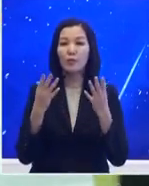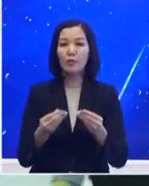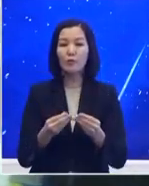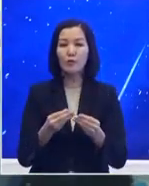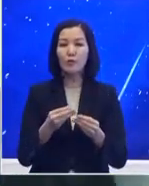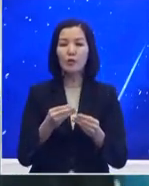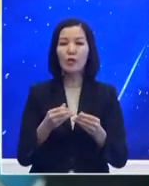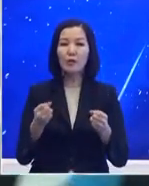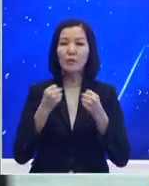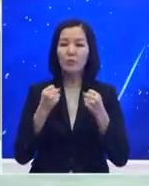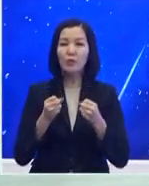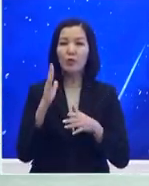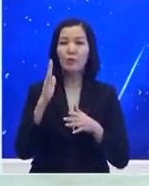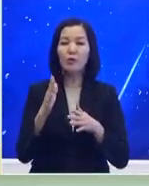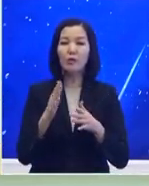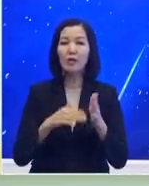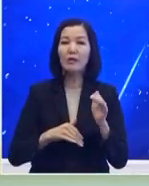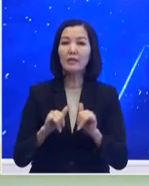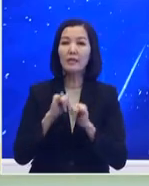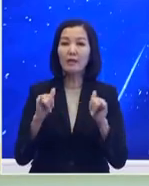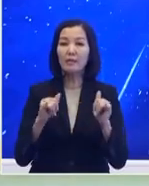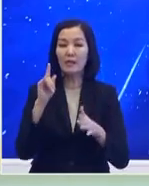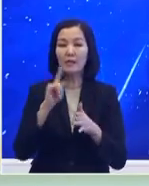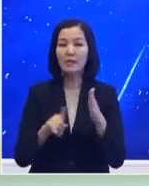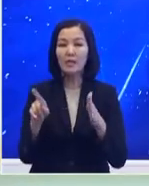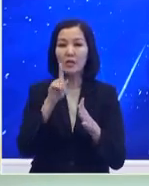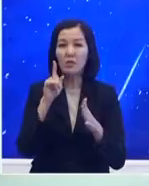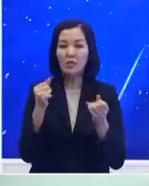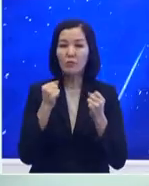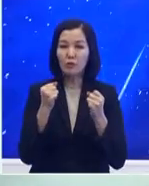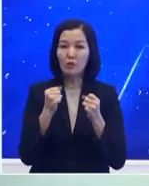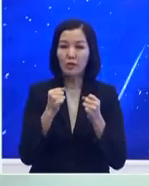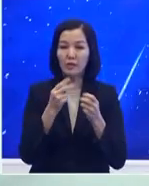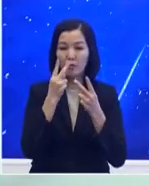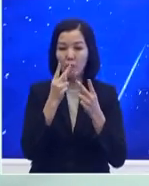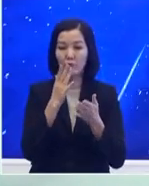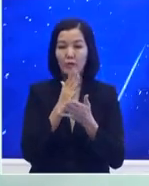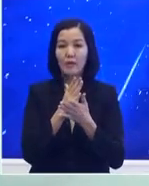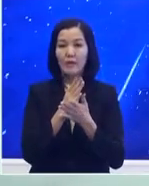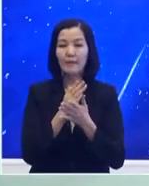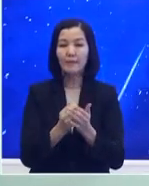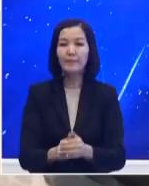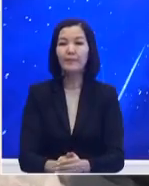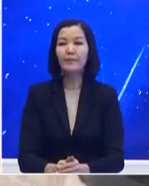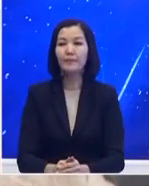шорт-трек спорты болашақта алдыңғы қатарға шығады. Бұған жас спортшылардың бет алысын байқаған мамандар шүбә келтірмейді.